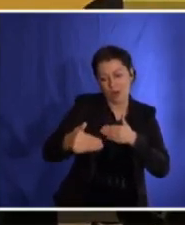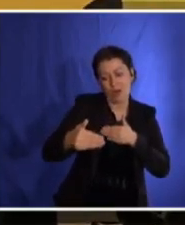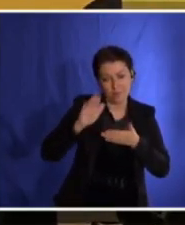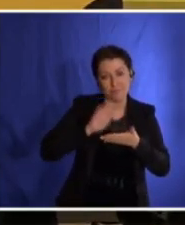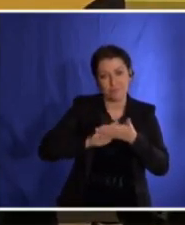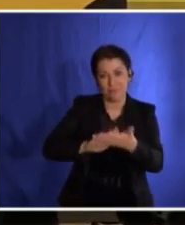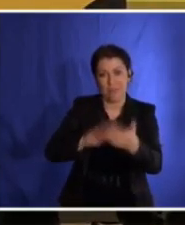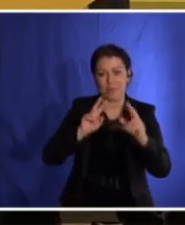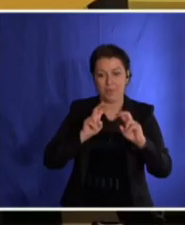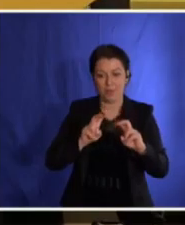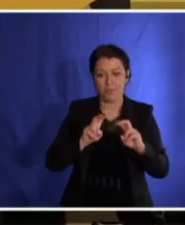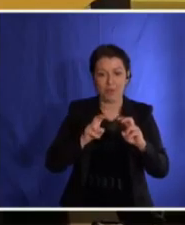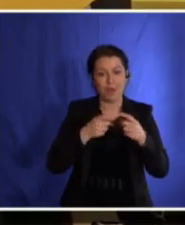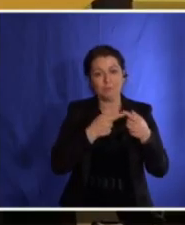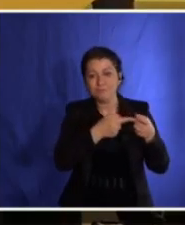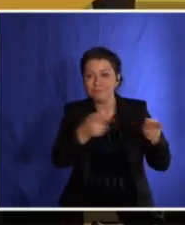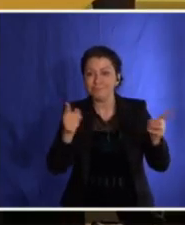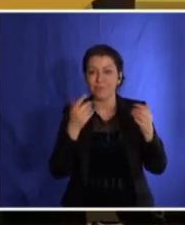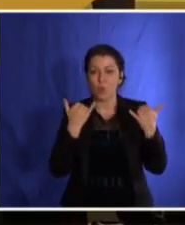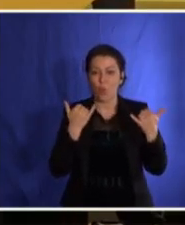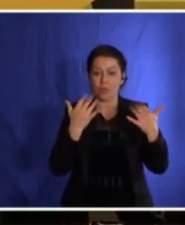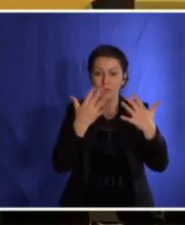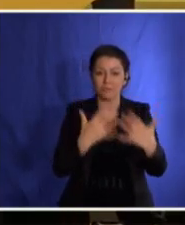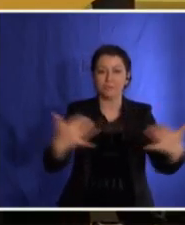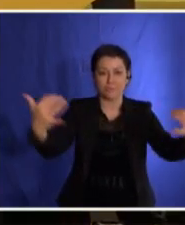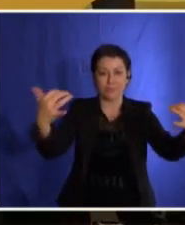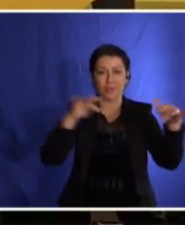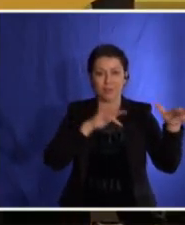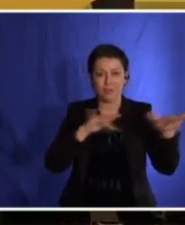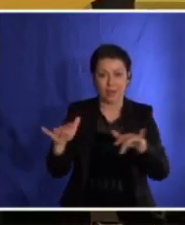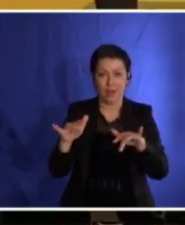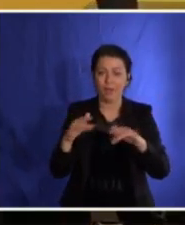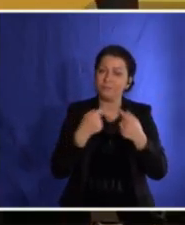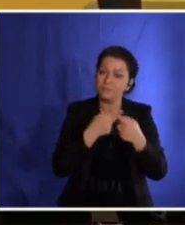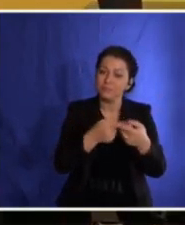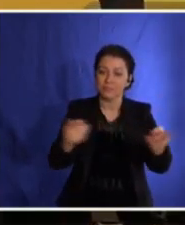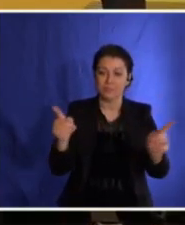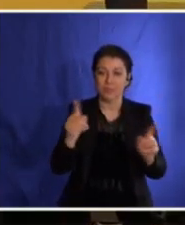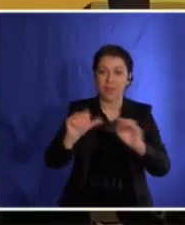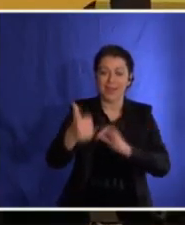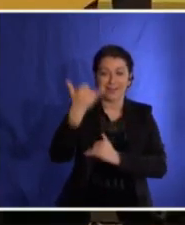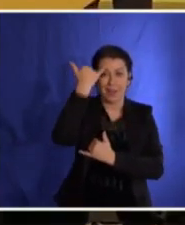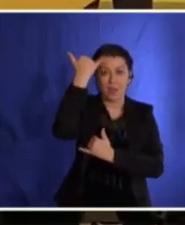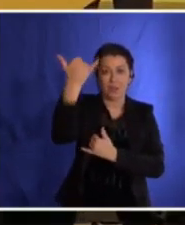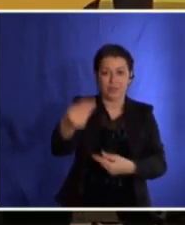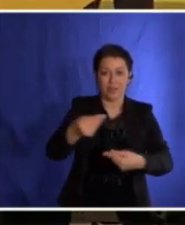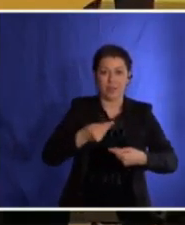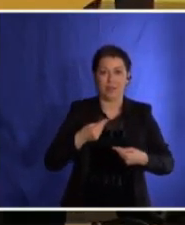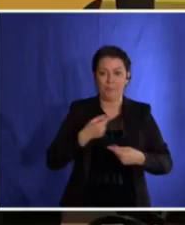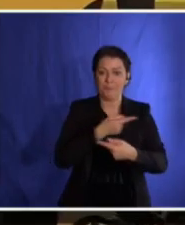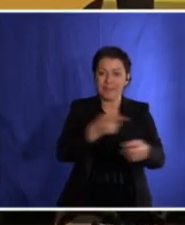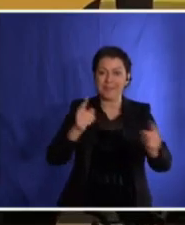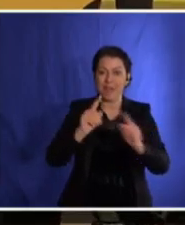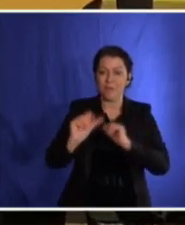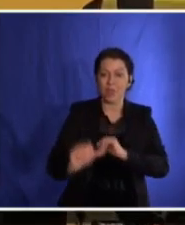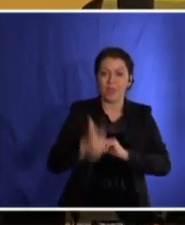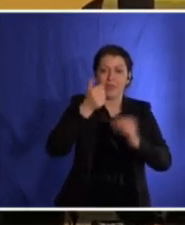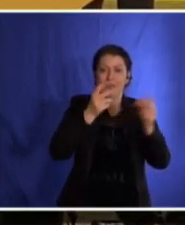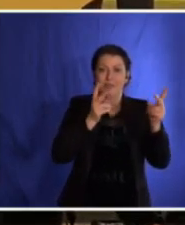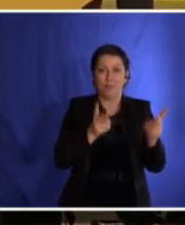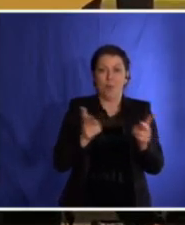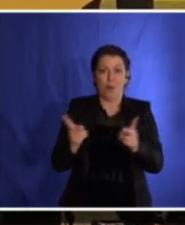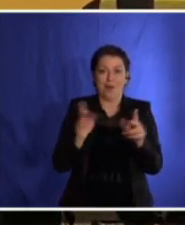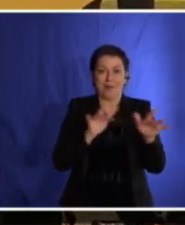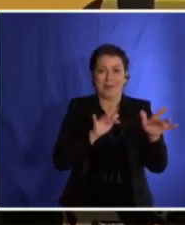Ihr alle, die heute hier drinnen sind, ihr seid unsere ersten Ideengeber, ihr seid die Ersten, die die Möglichkeit haben